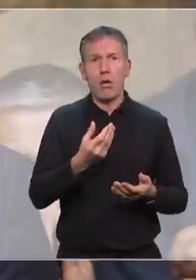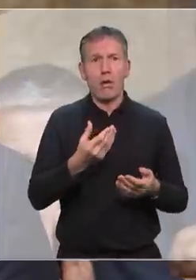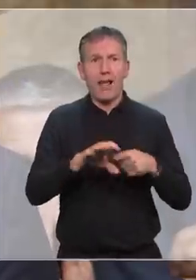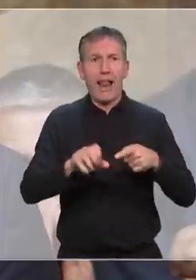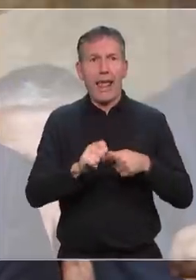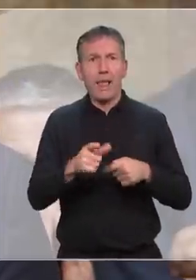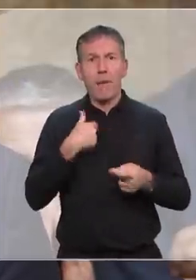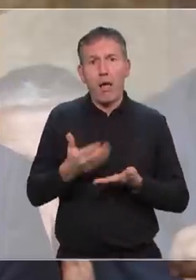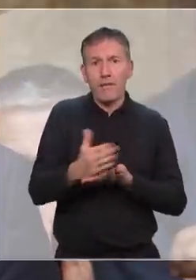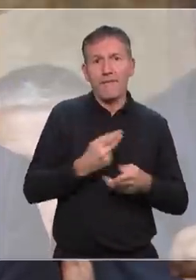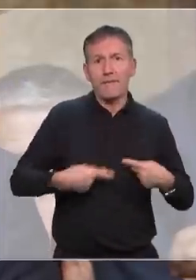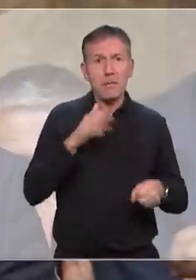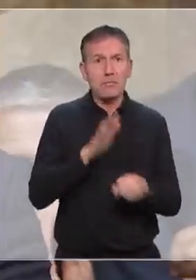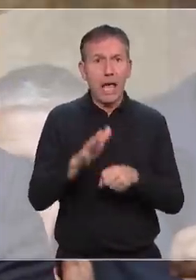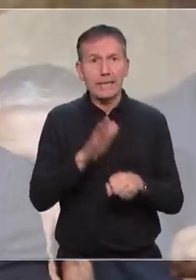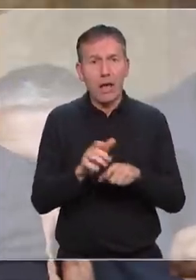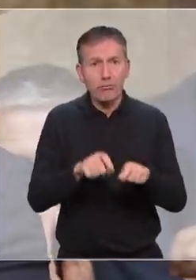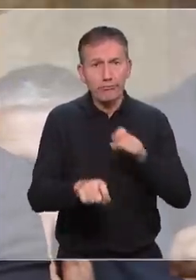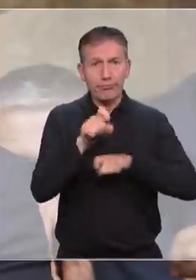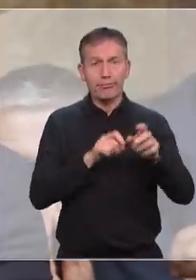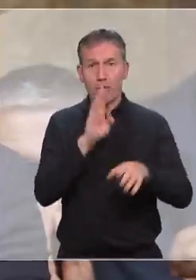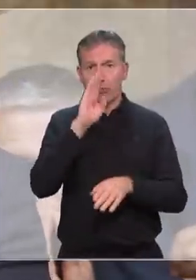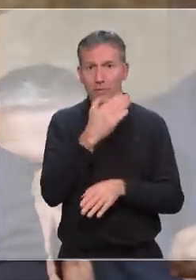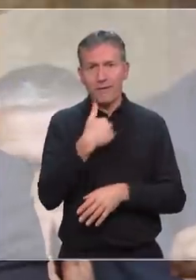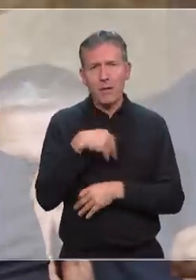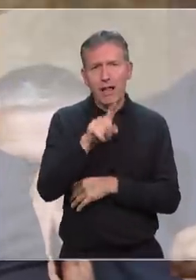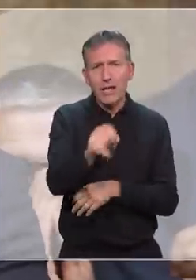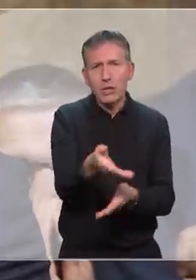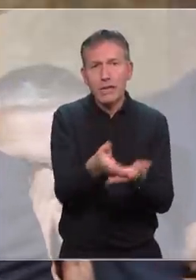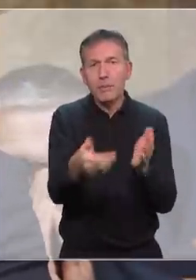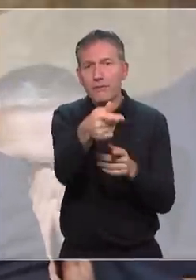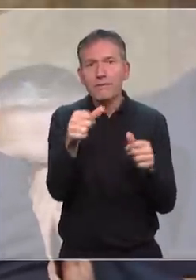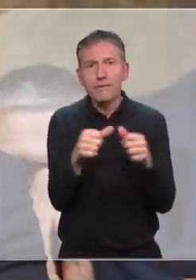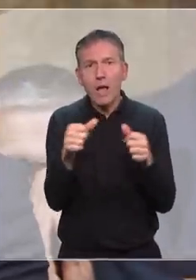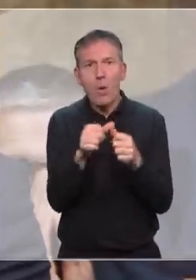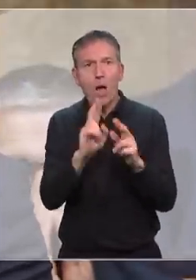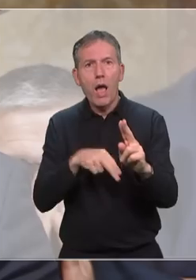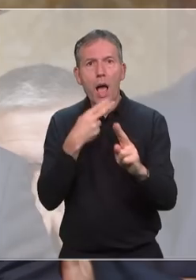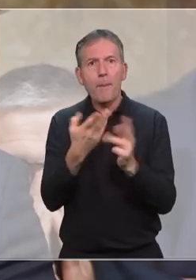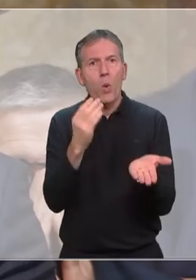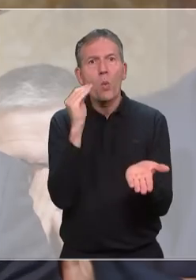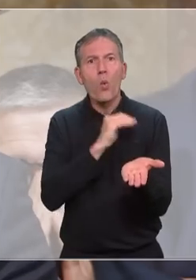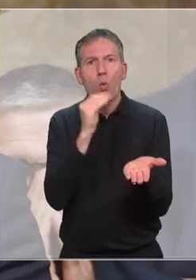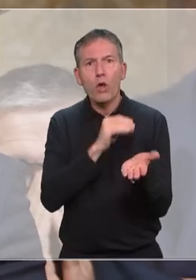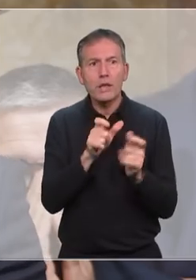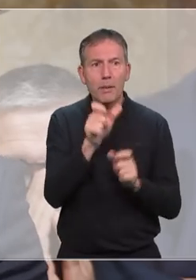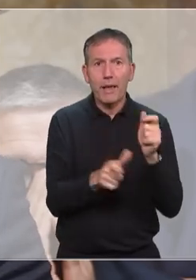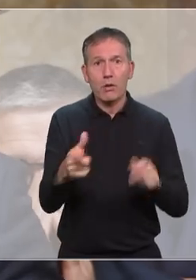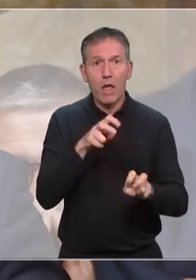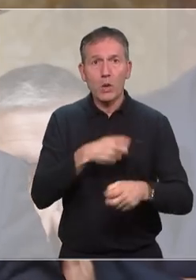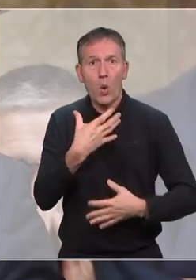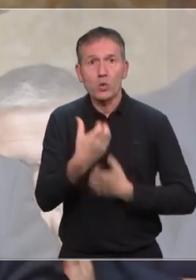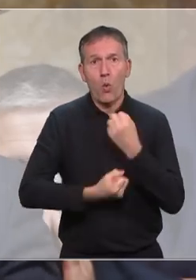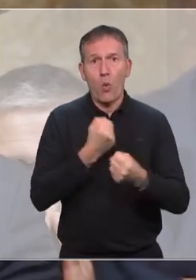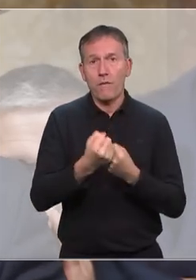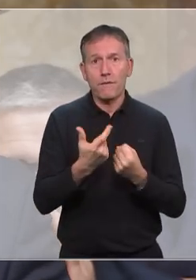vie, nous allons faire marche arrière. Ma question est simple. Qu'allez-vous faire pour répondre à cette urgence, à des agriculteurs qui souffrent,